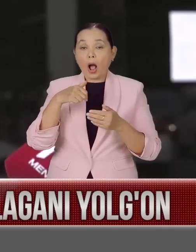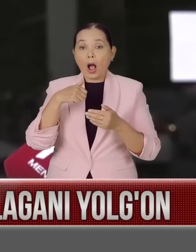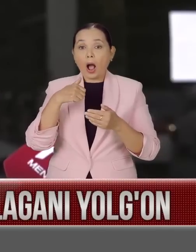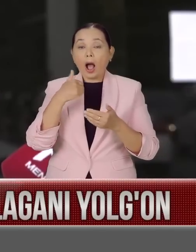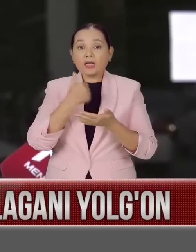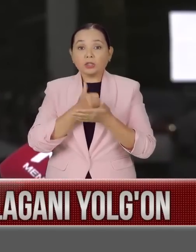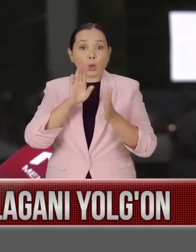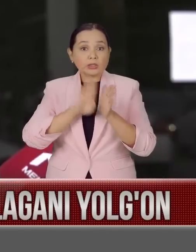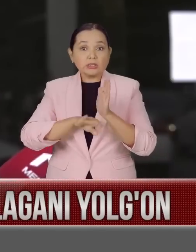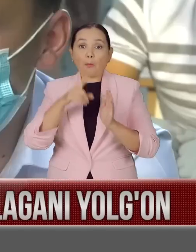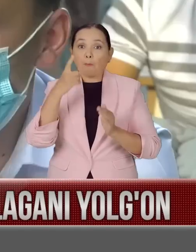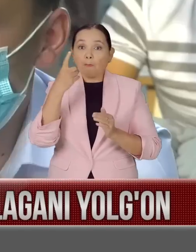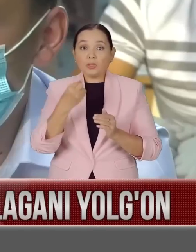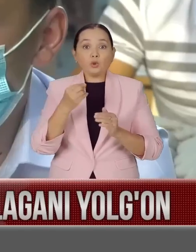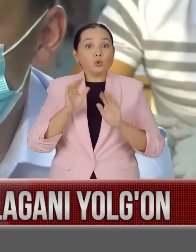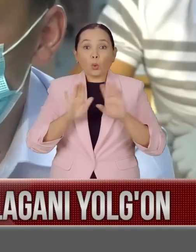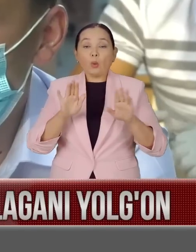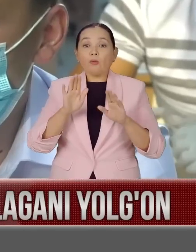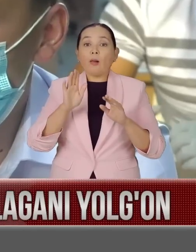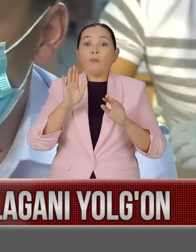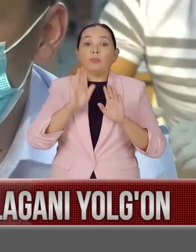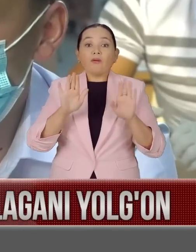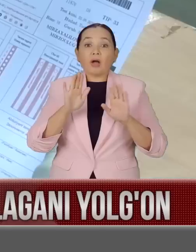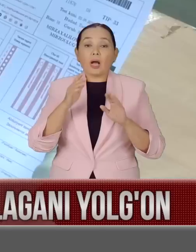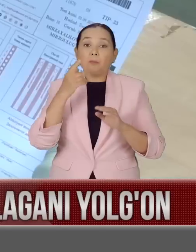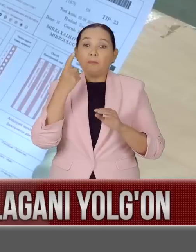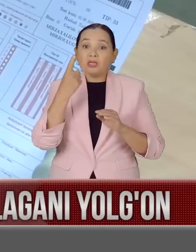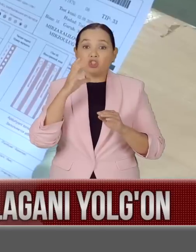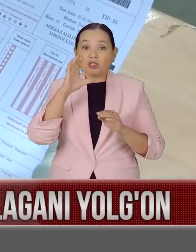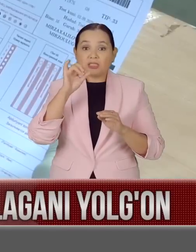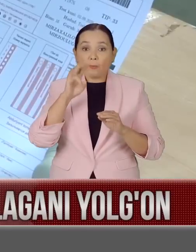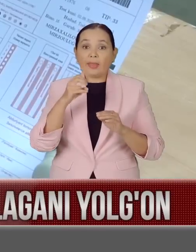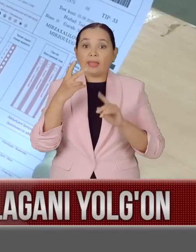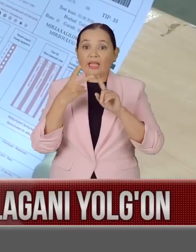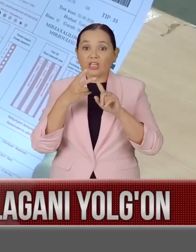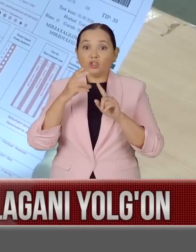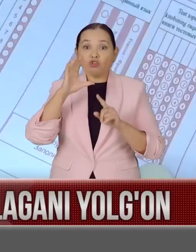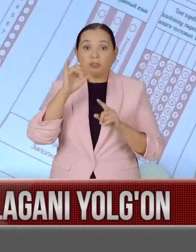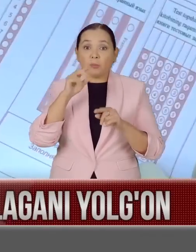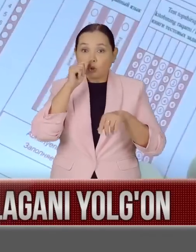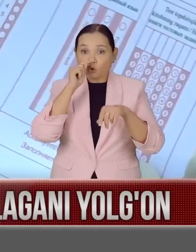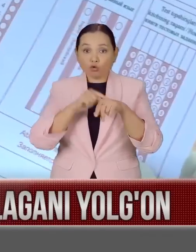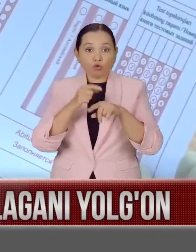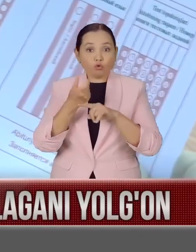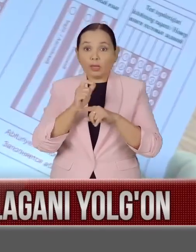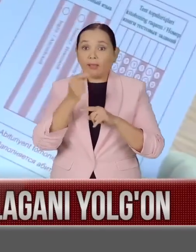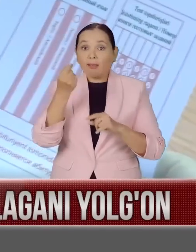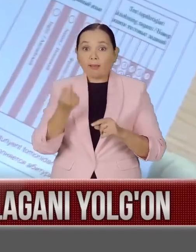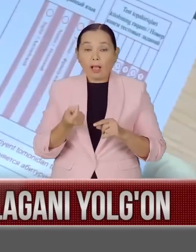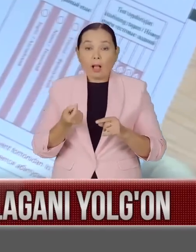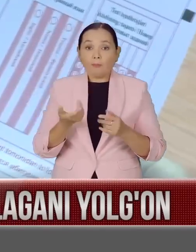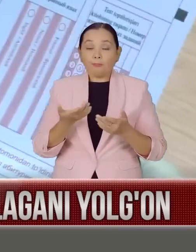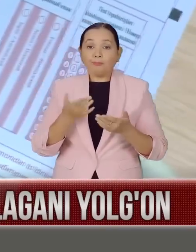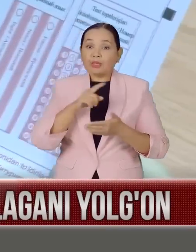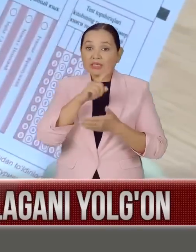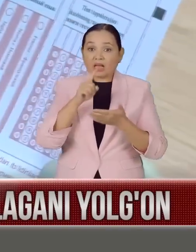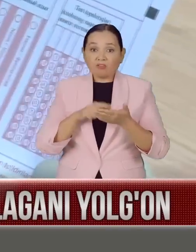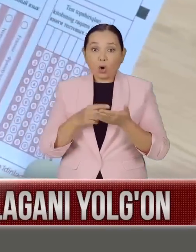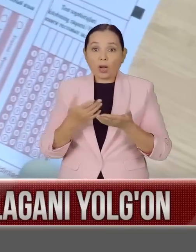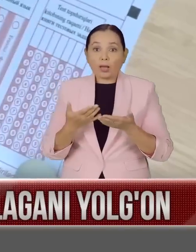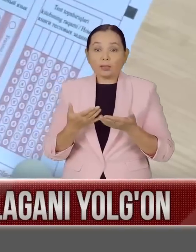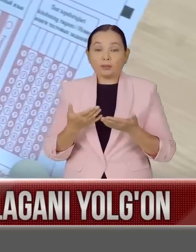chunki birinchi kun nafaqat birinchi kun birinchi smenadagi ikkinchi smenaga masalan tushish juda kam. Ehtimoli